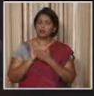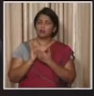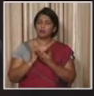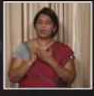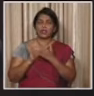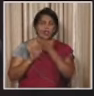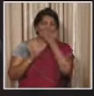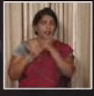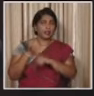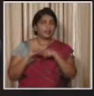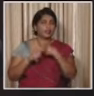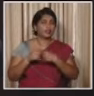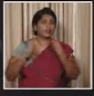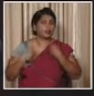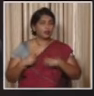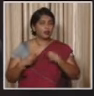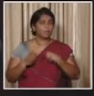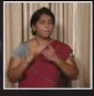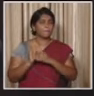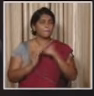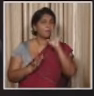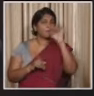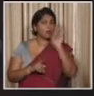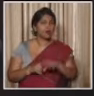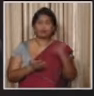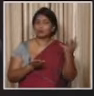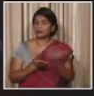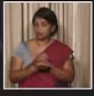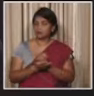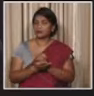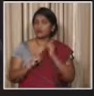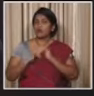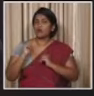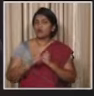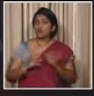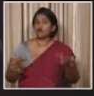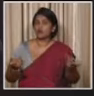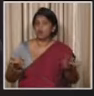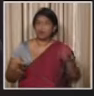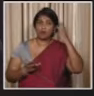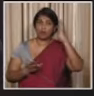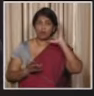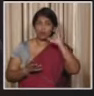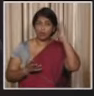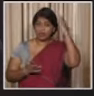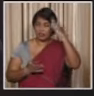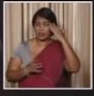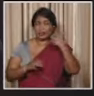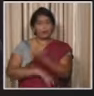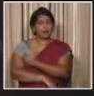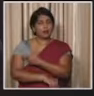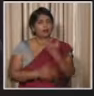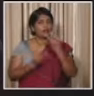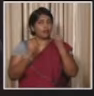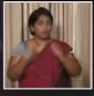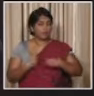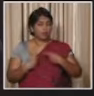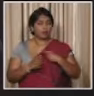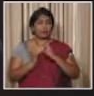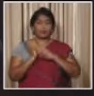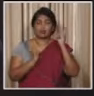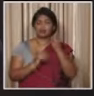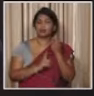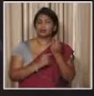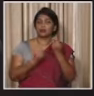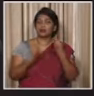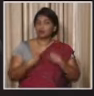කෝසීනිබදු වංචාවෙන් අහිමි වෙච්ච මිලියන් 15000 අය කරගැනීමේ වැඩපිළිවෙල පොල්තල් ඇන්ටිජන් මේ සියල්ලෙන් අහිමි වෙච්ච ජාතික